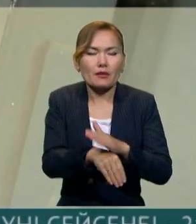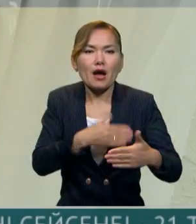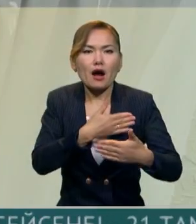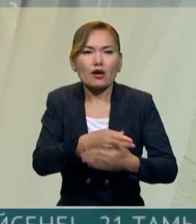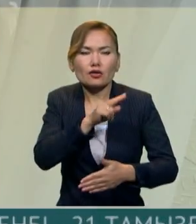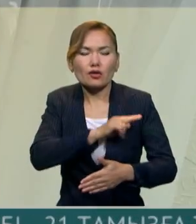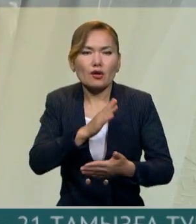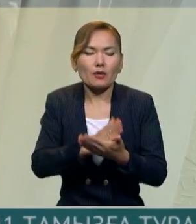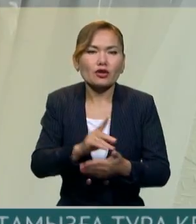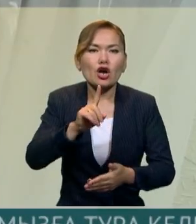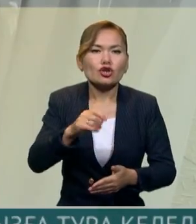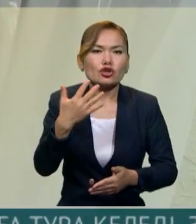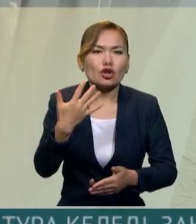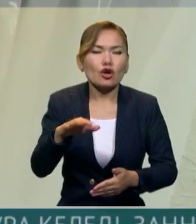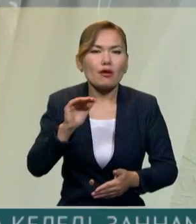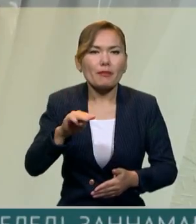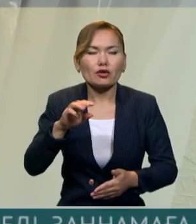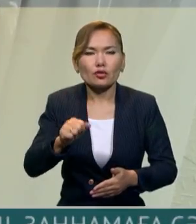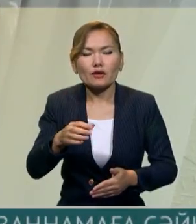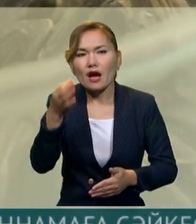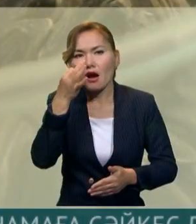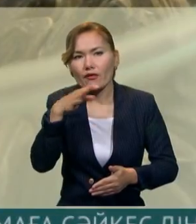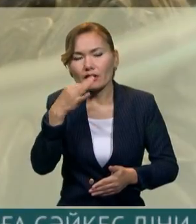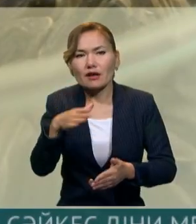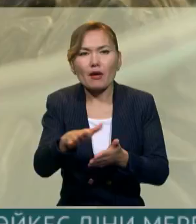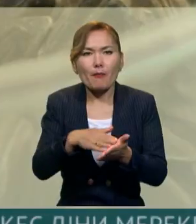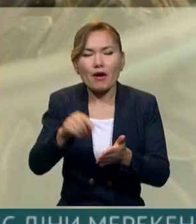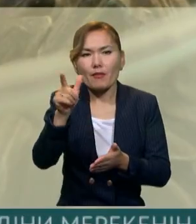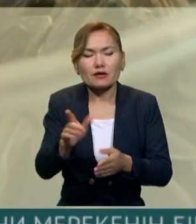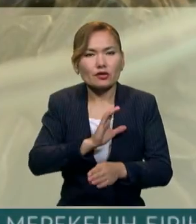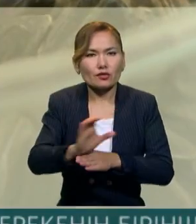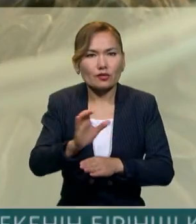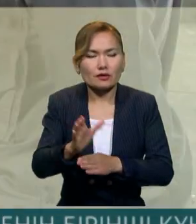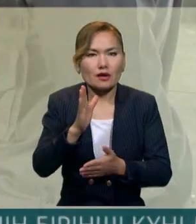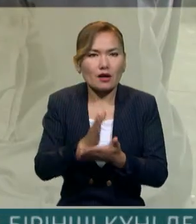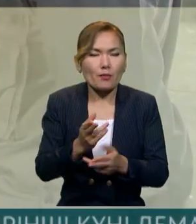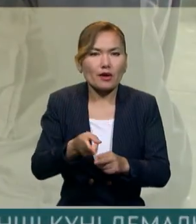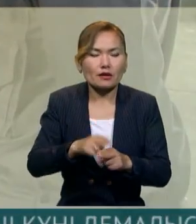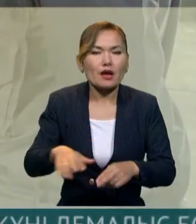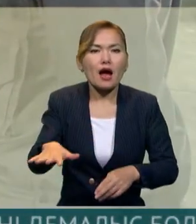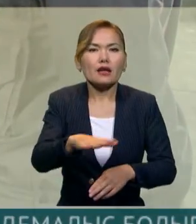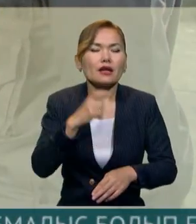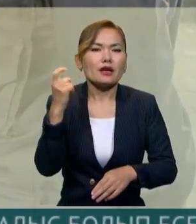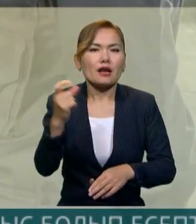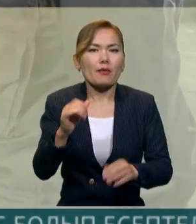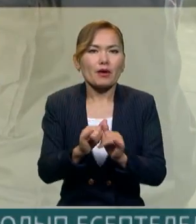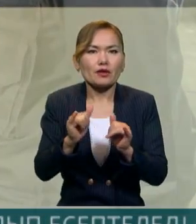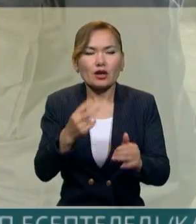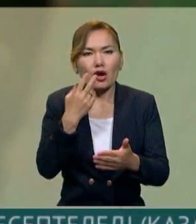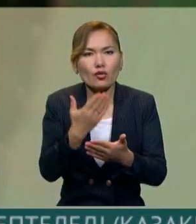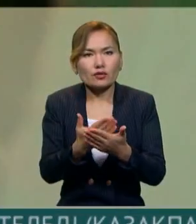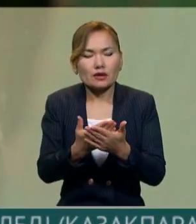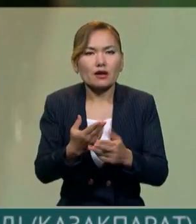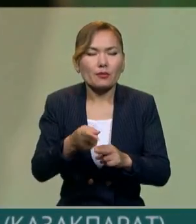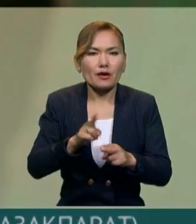биыл 100-150 мың тонна шикізат өңдеуді жоспарлап отыр. Облыс әкімі Құмар Ақсақалов аймақтың әлеуметтік экономикалық даму көрсеткіштері